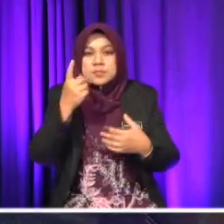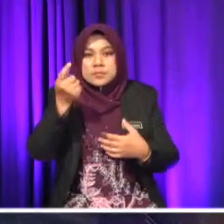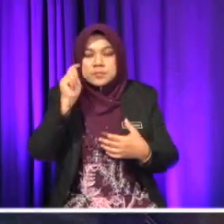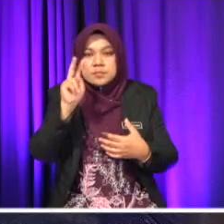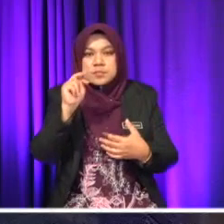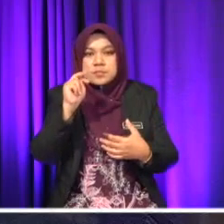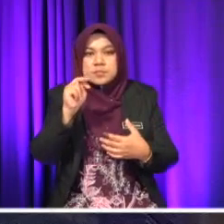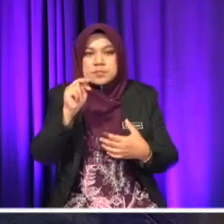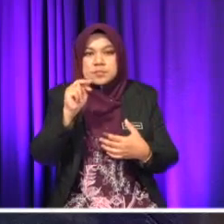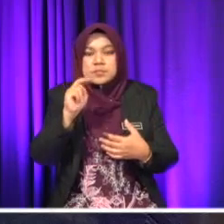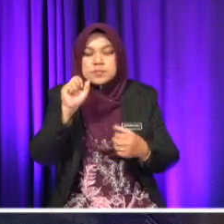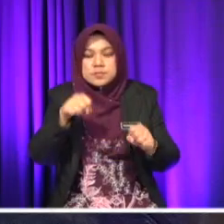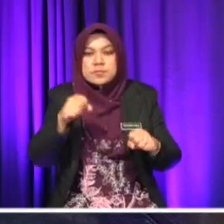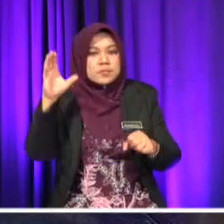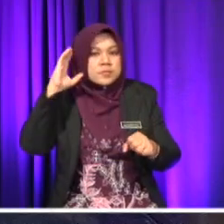gurindam